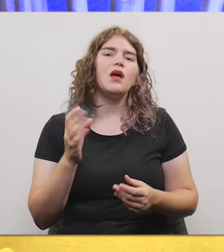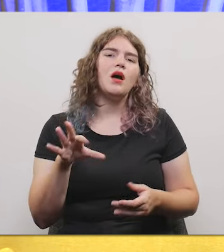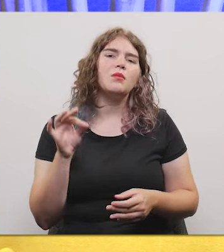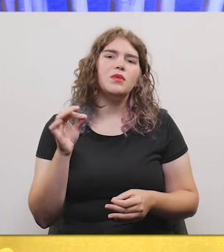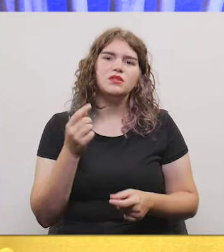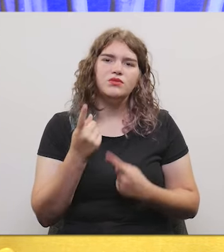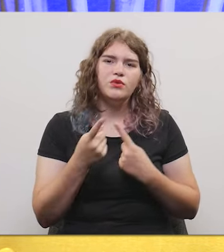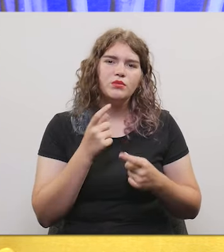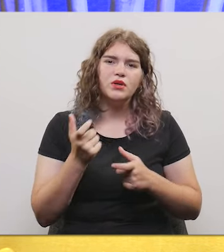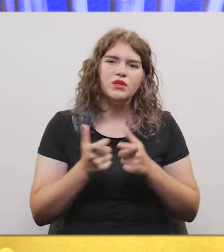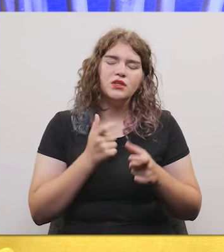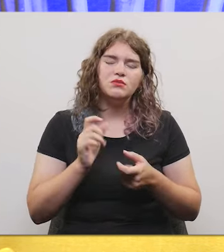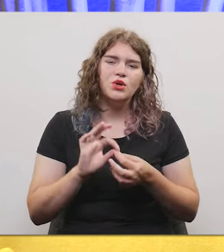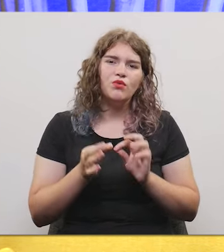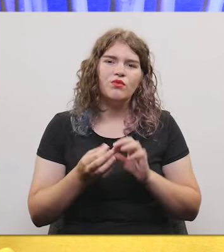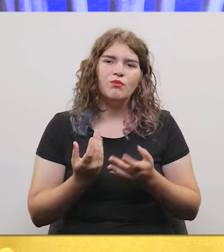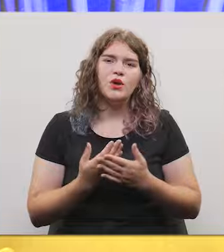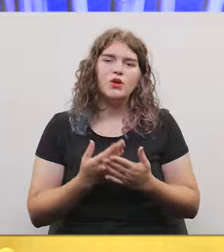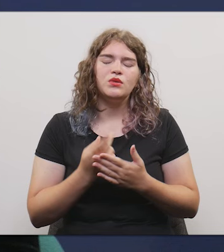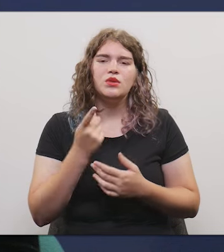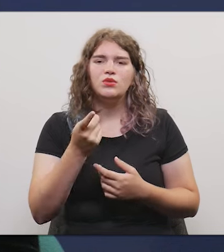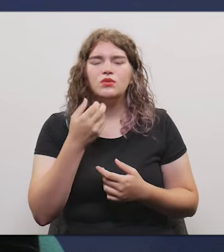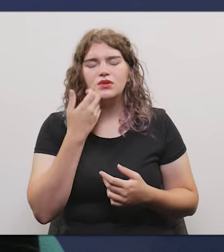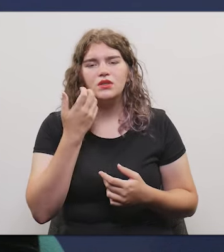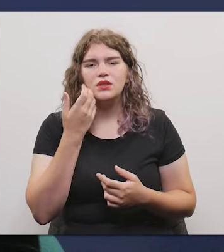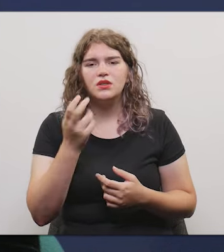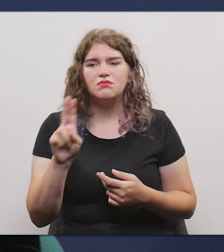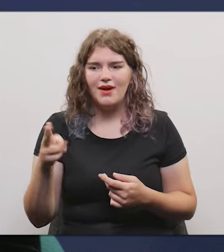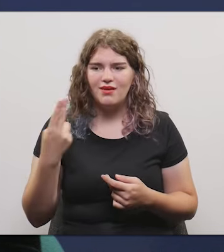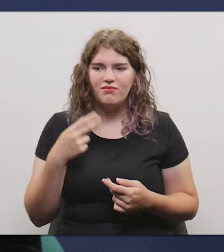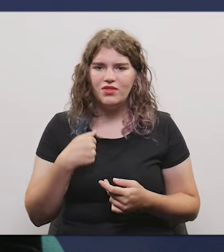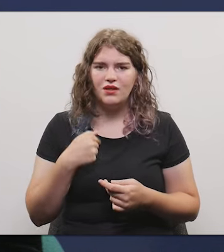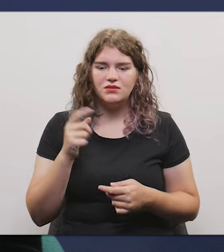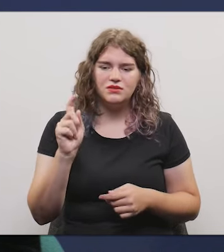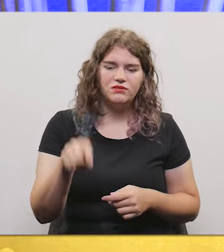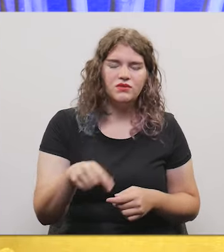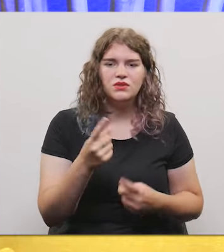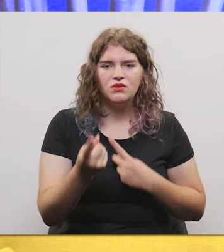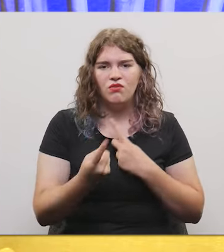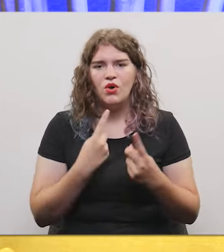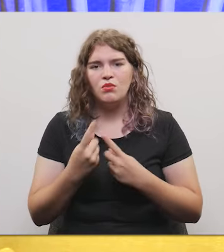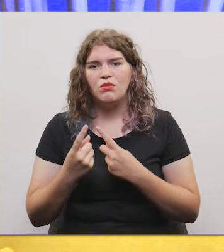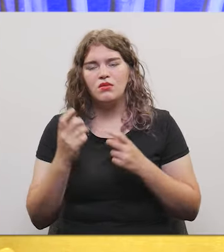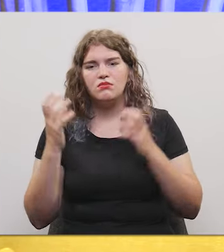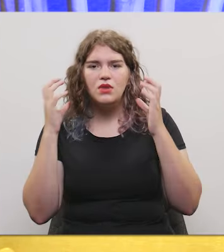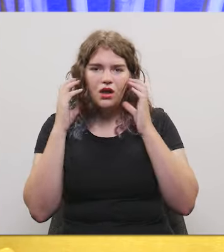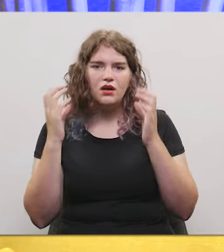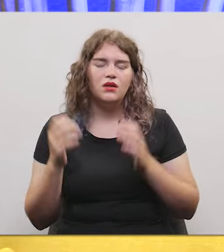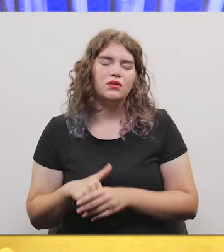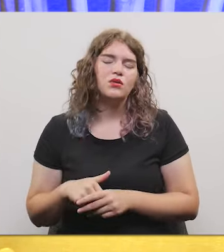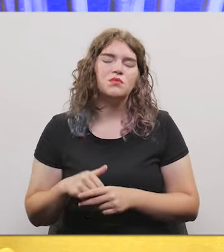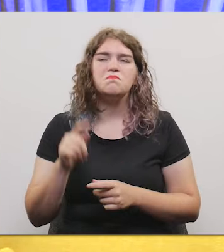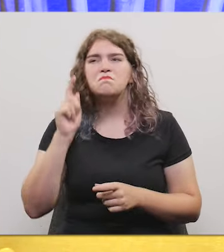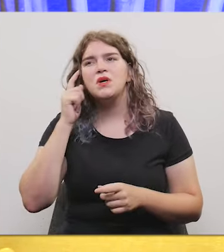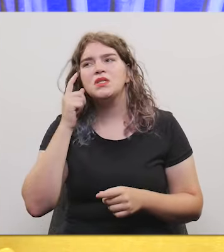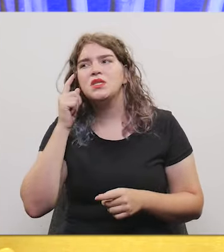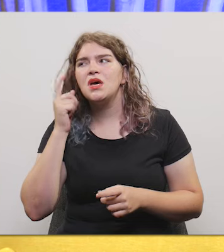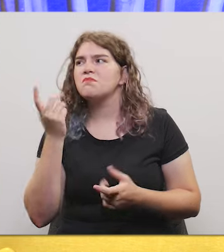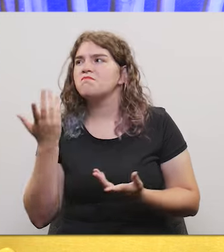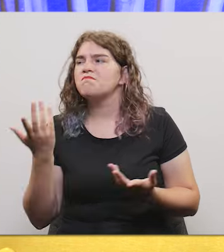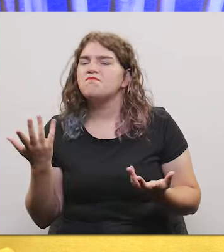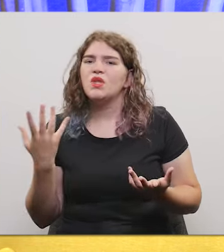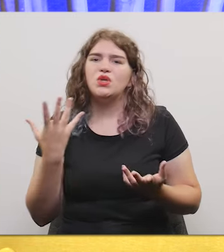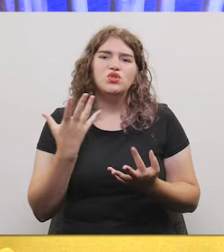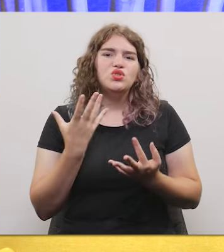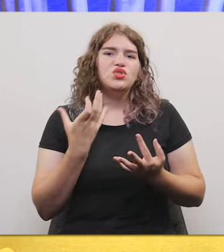vorbesc despre cuvânt pentru că atunci când tu mi-ai lansat această provocare de a veni la tine în emisiune, stăteam și mă